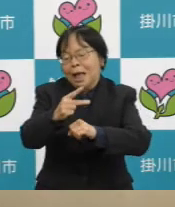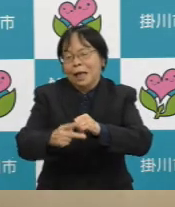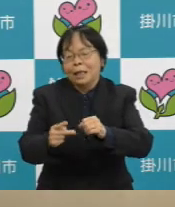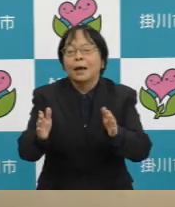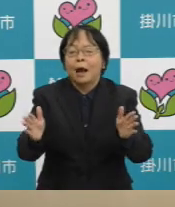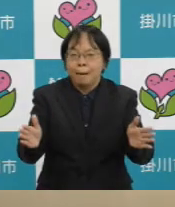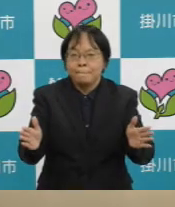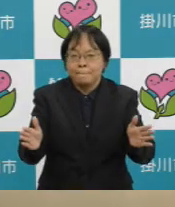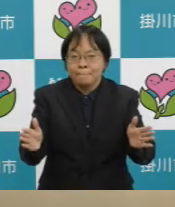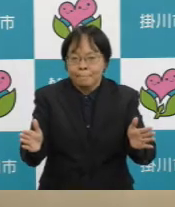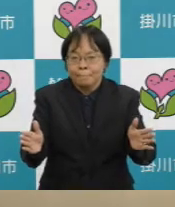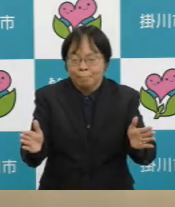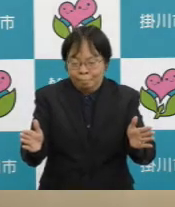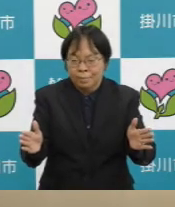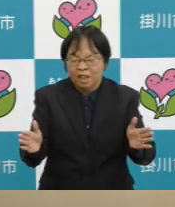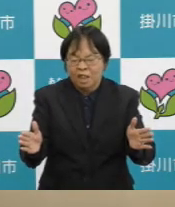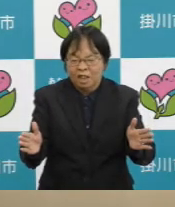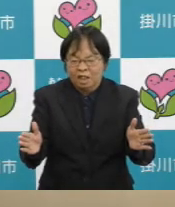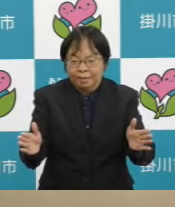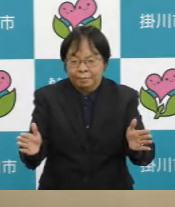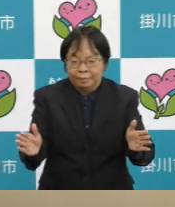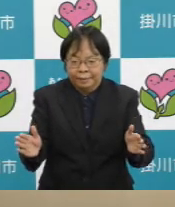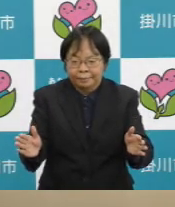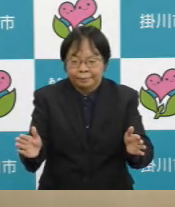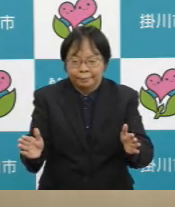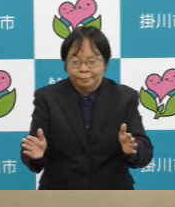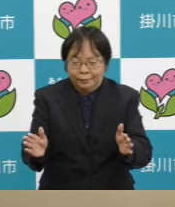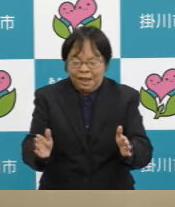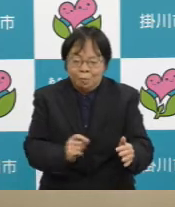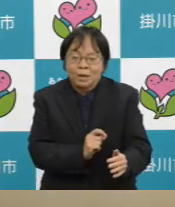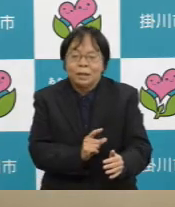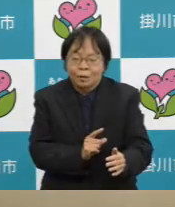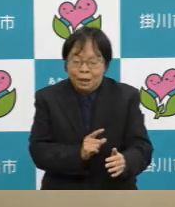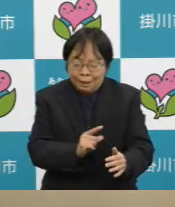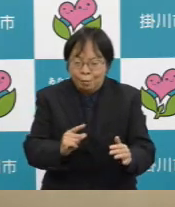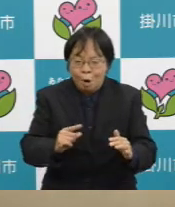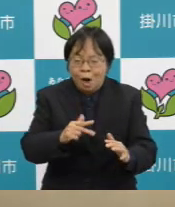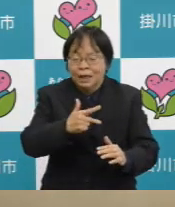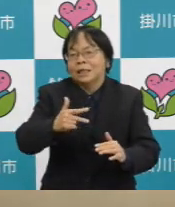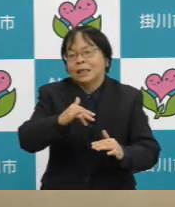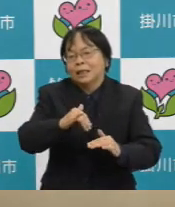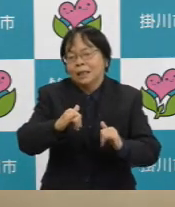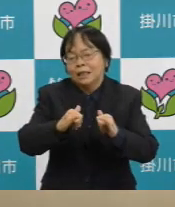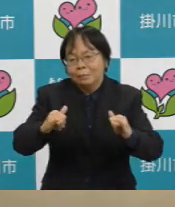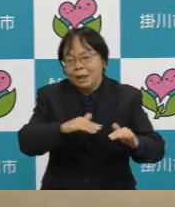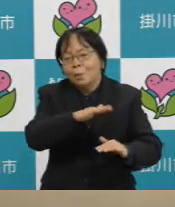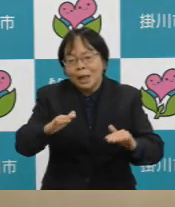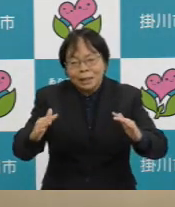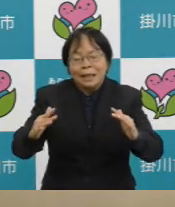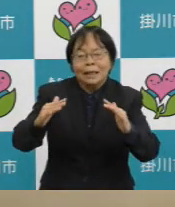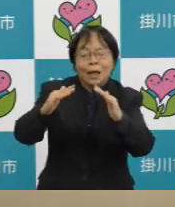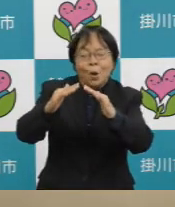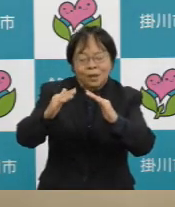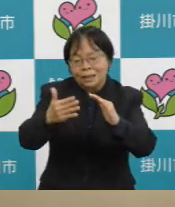かけて徹底的に、市民の皆さんに議論をしていただいて、ま